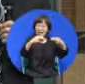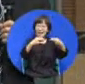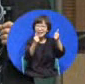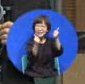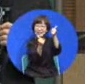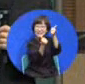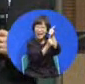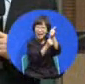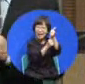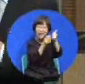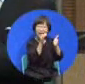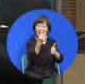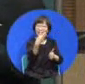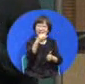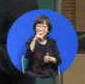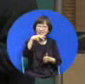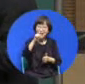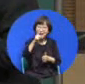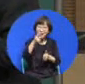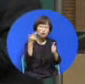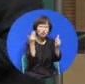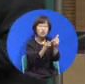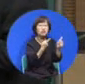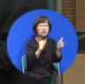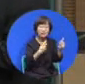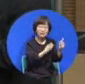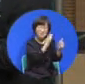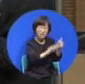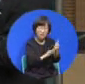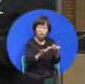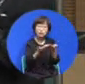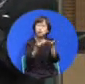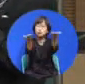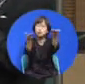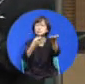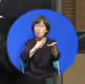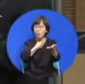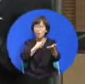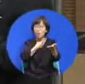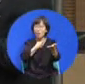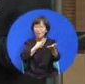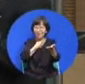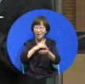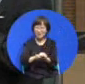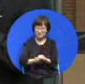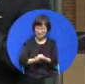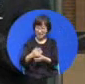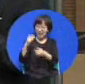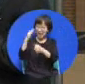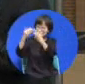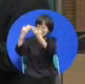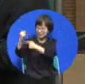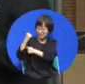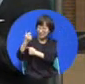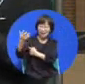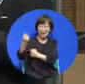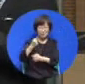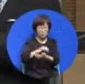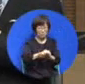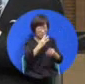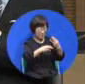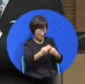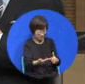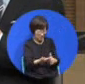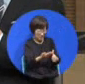합니다. God desires to give you that strength that he gave to Elijah. 그것 가지고 제자 키우고 그것 가지고 도단성 운동하고 그것 가지고 학교